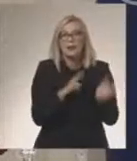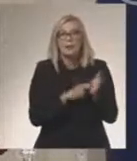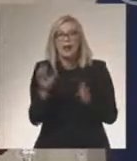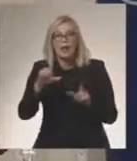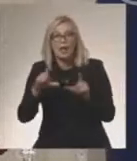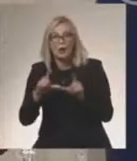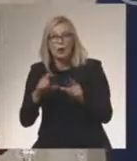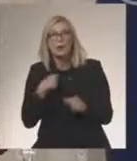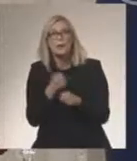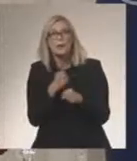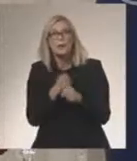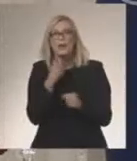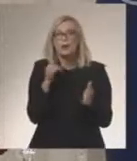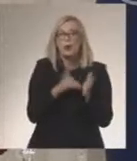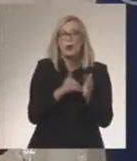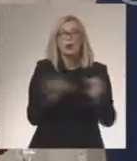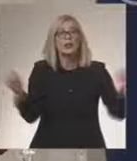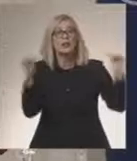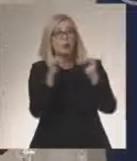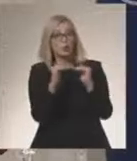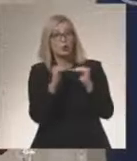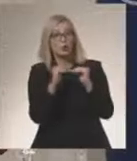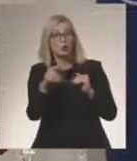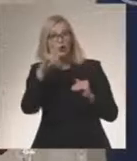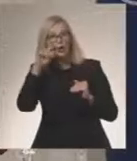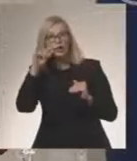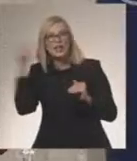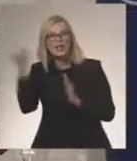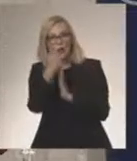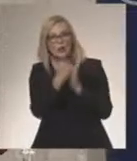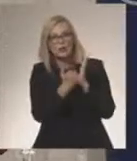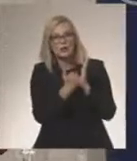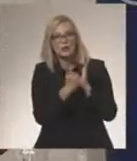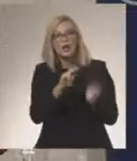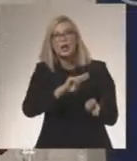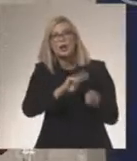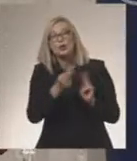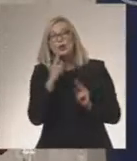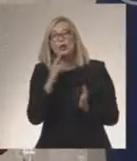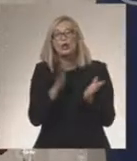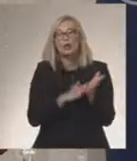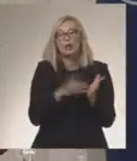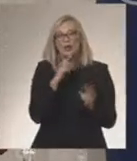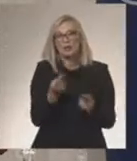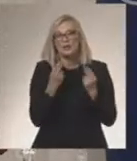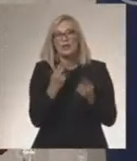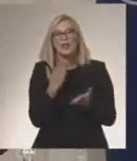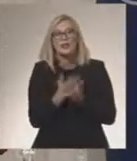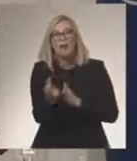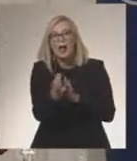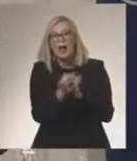унија. Ги правиме неопходните согласувања со националното законодавство и други документи што се од важност за да бидеме